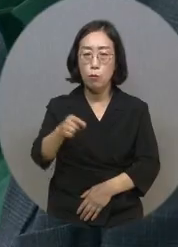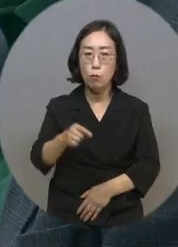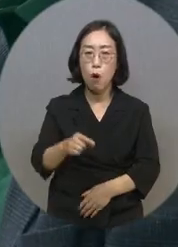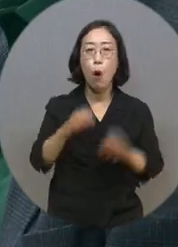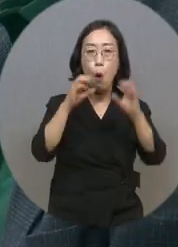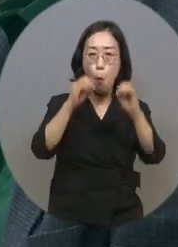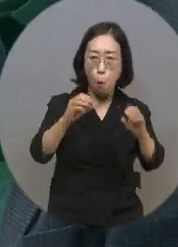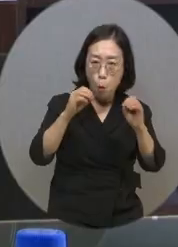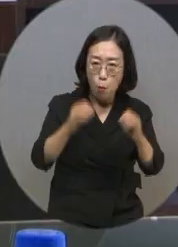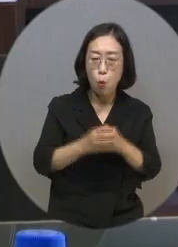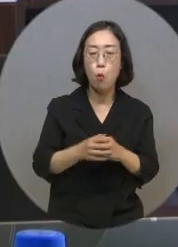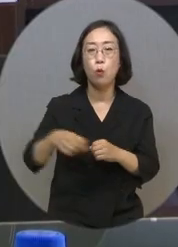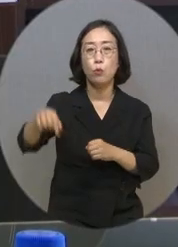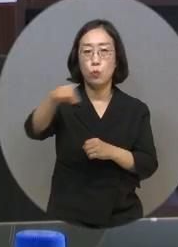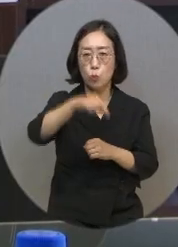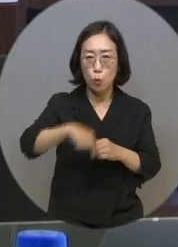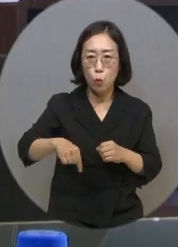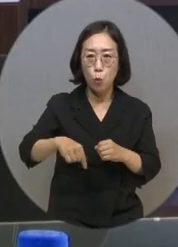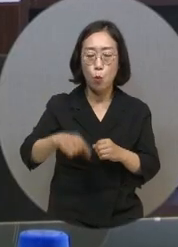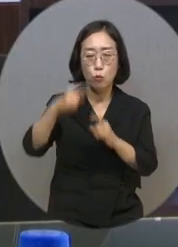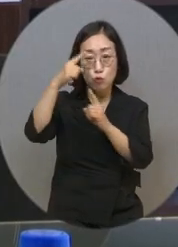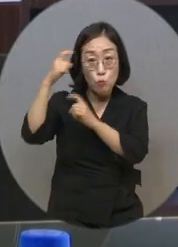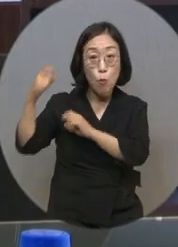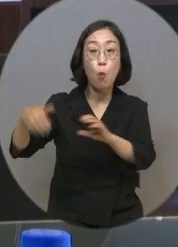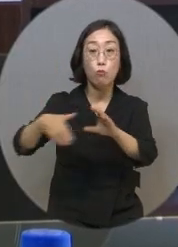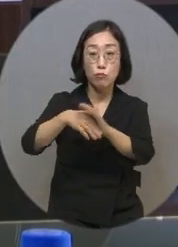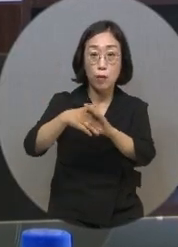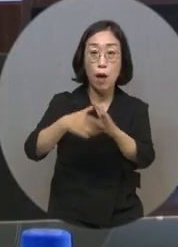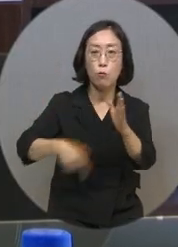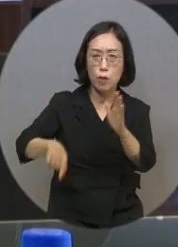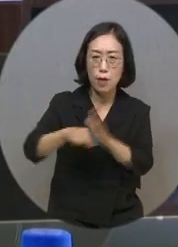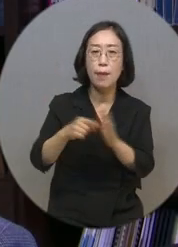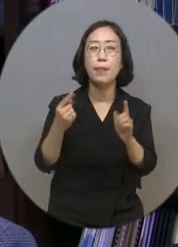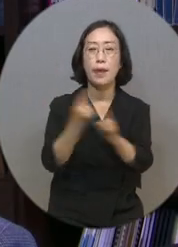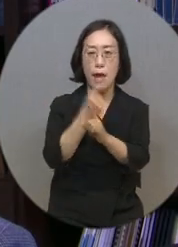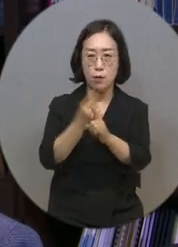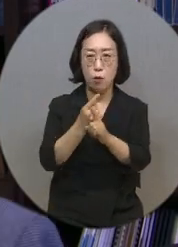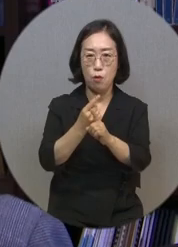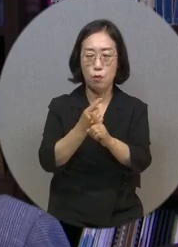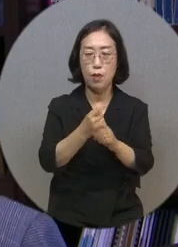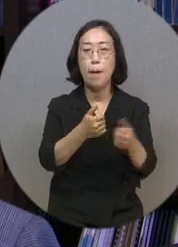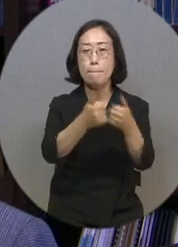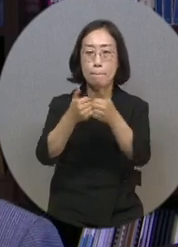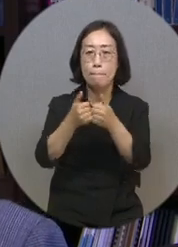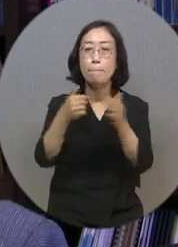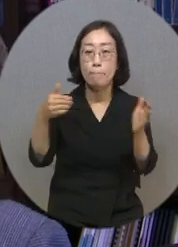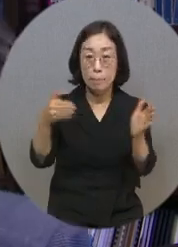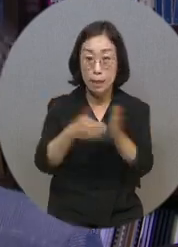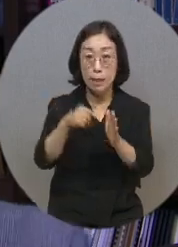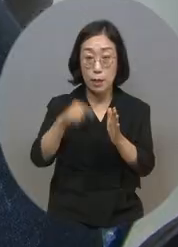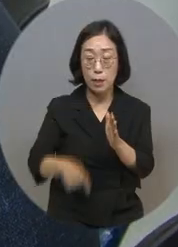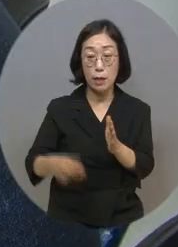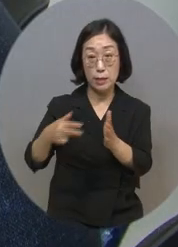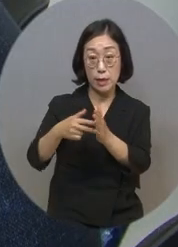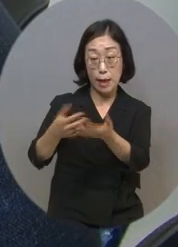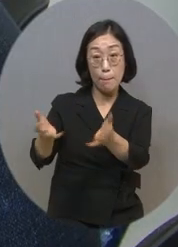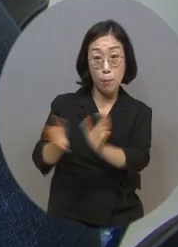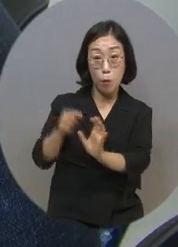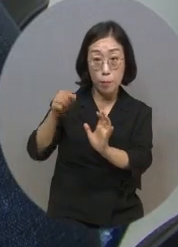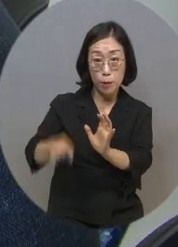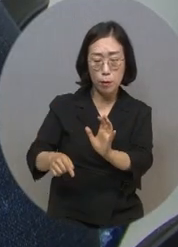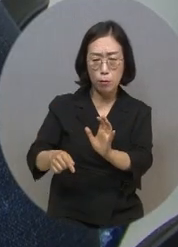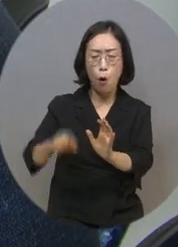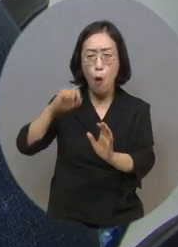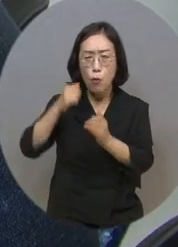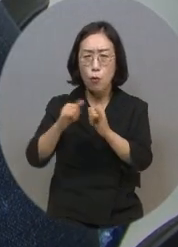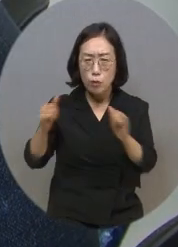문화의 발전과 추모 문화의 인식 개선 등을 함께 논의했습니다 이번 협약식을 통해 재단법인 호정 공원은 소해 계층에 대해 더 관심을